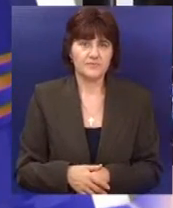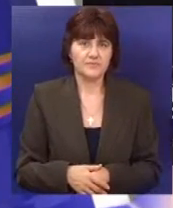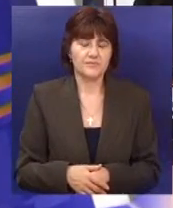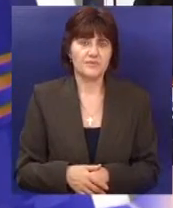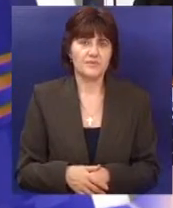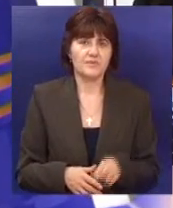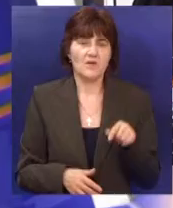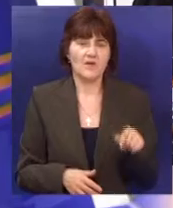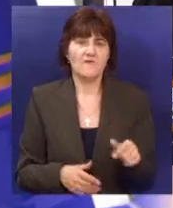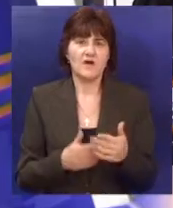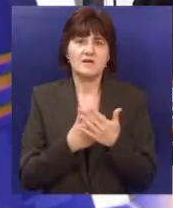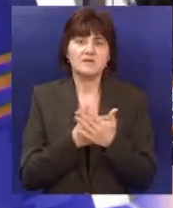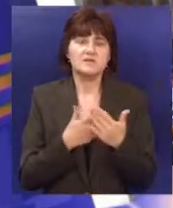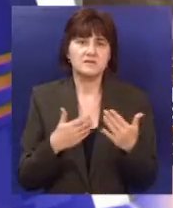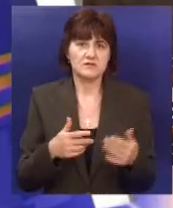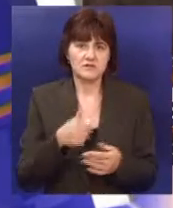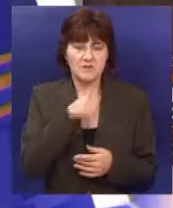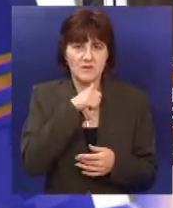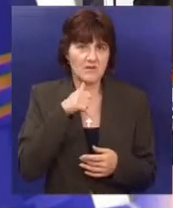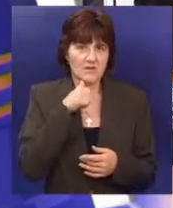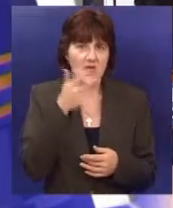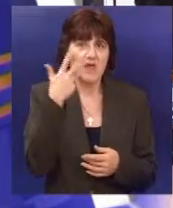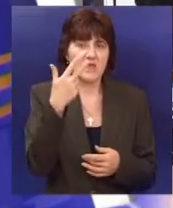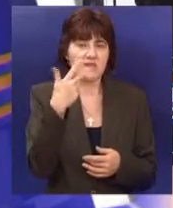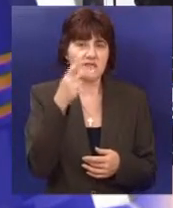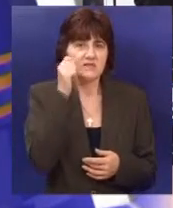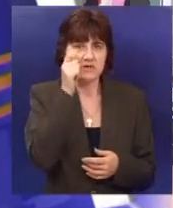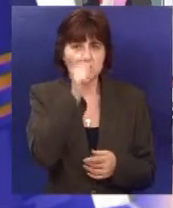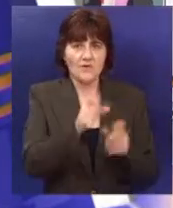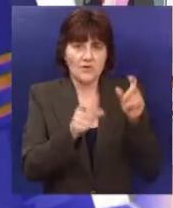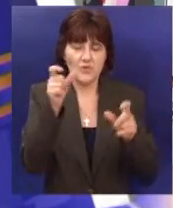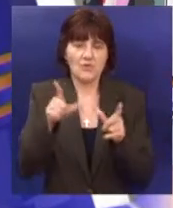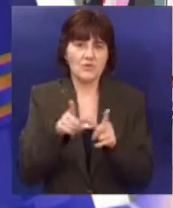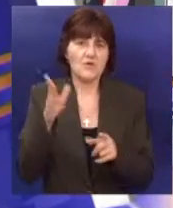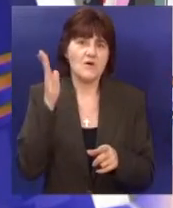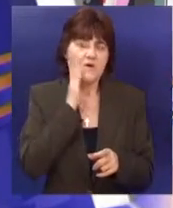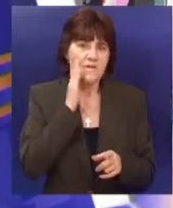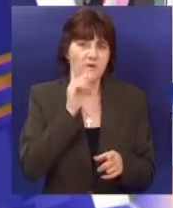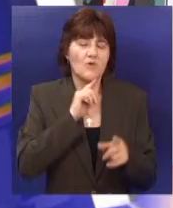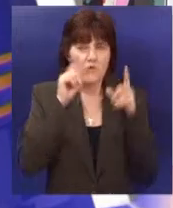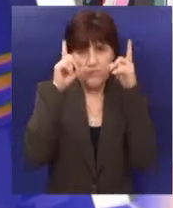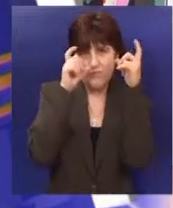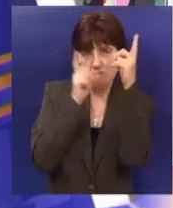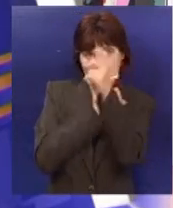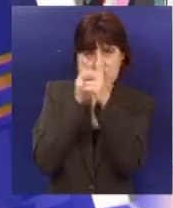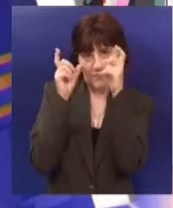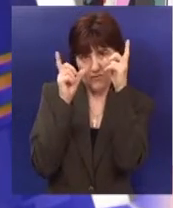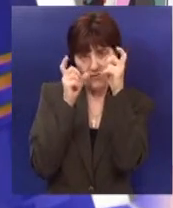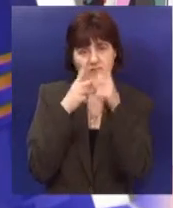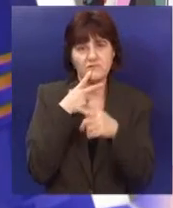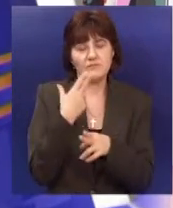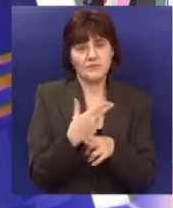Izložba 15 minuta slave obuhvata 30 dela američkog slikara, reditelja, publiciste, glumca i fotografa Andy'a